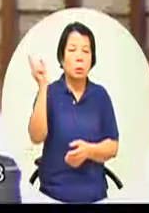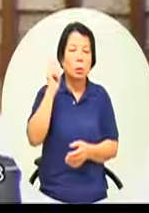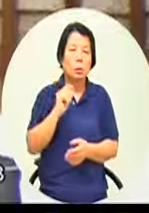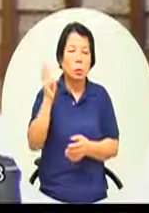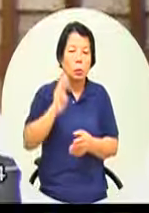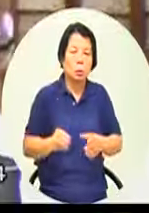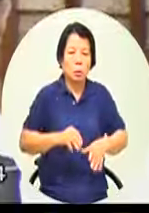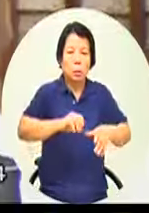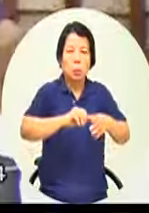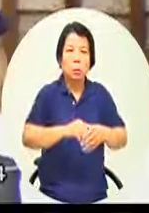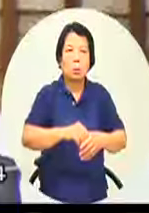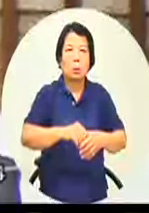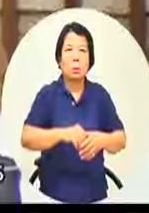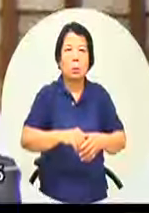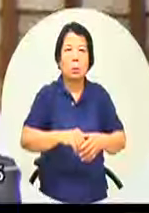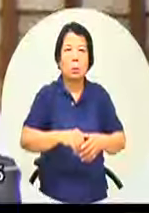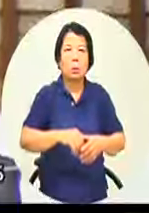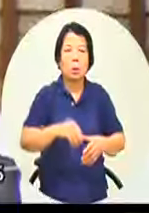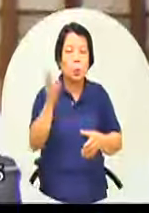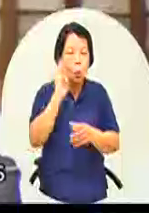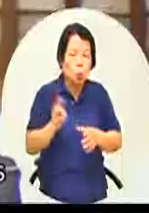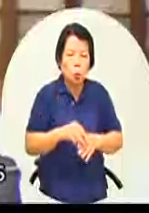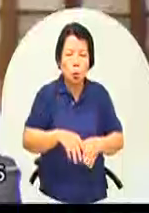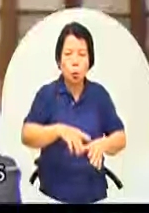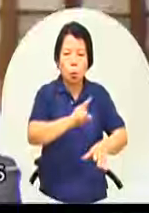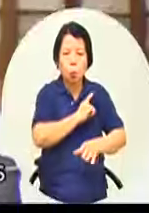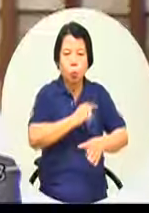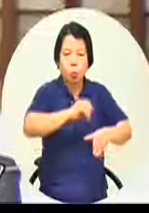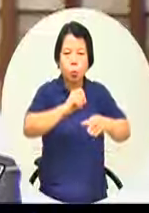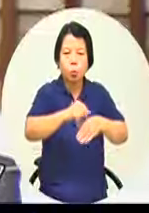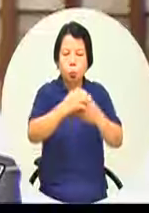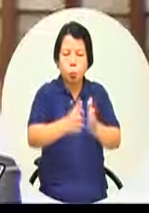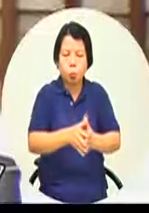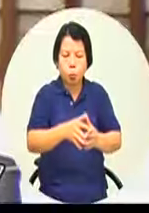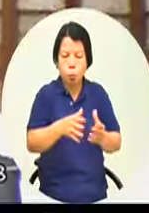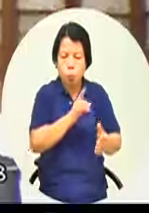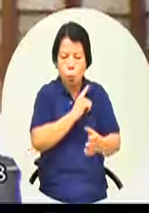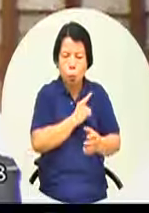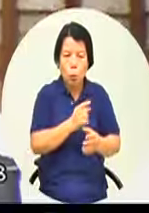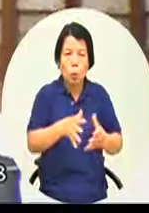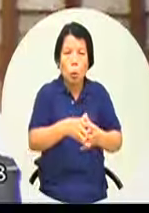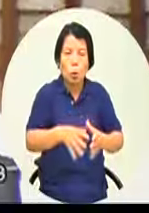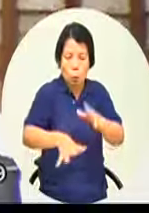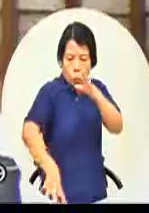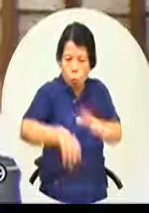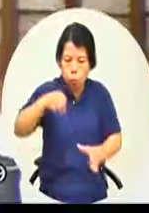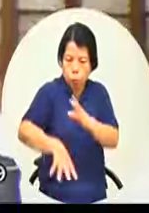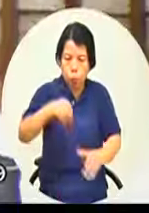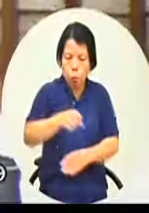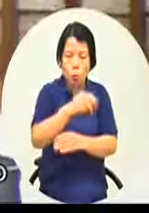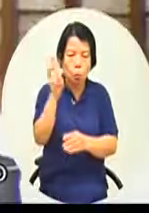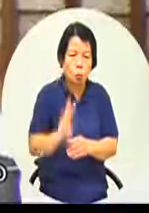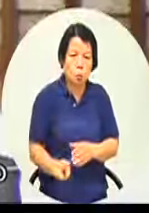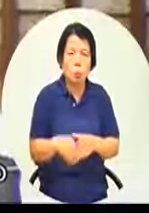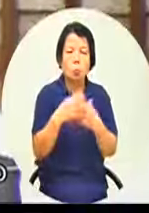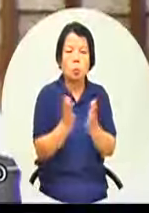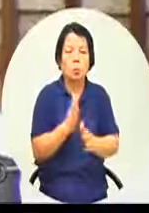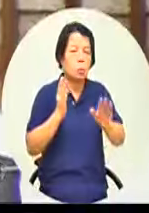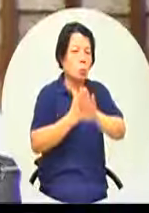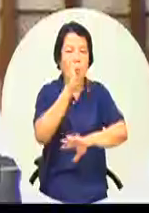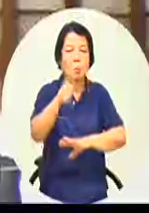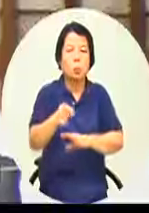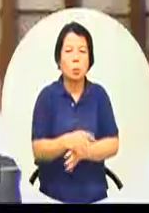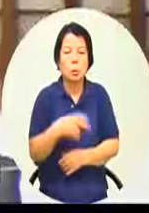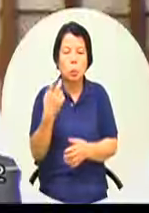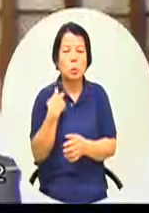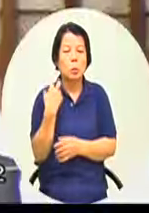200吨，它的水从哪里来？它怎么有那么多的废水可以排出来？它都超出地下水，你都没要